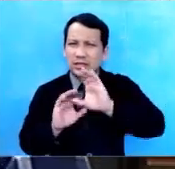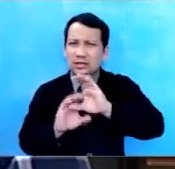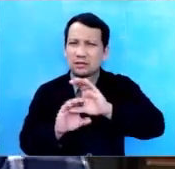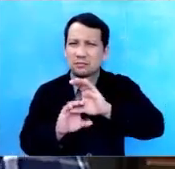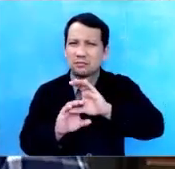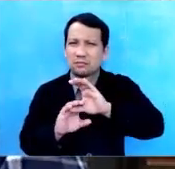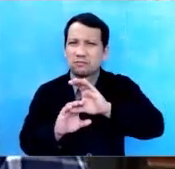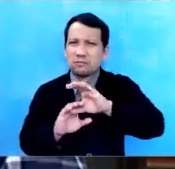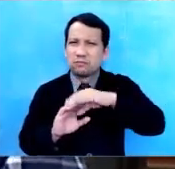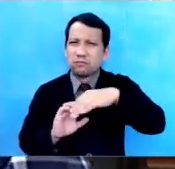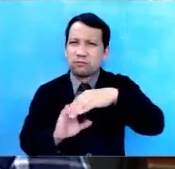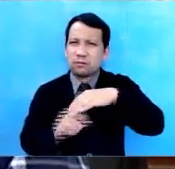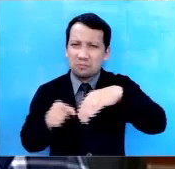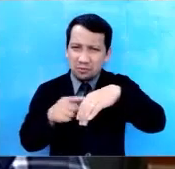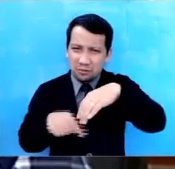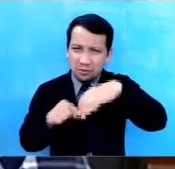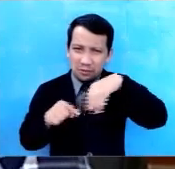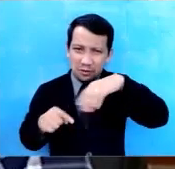1 meter, may